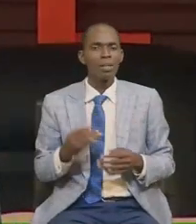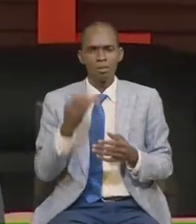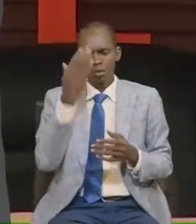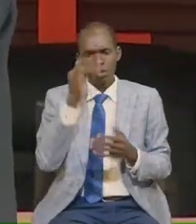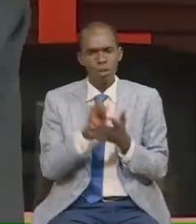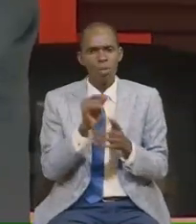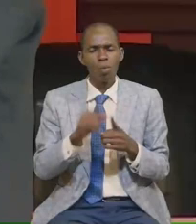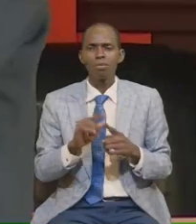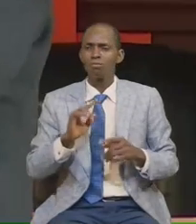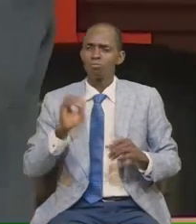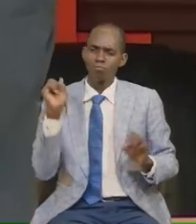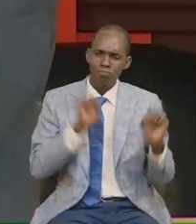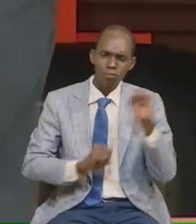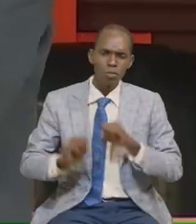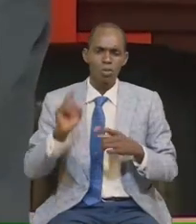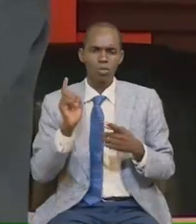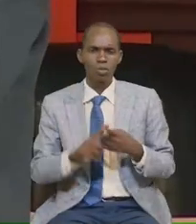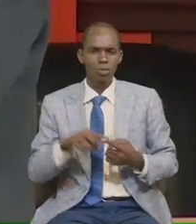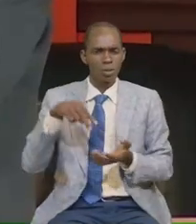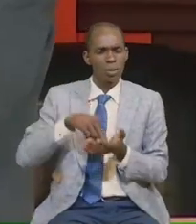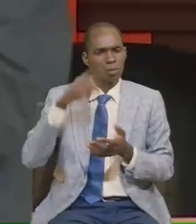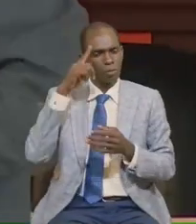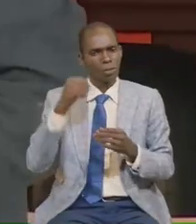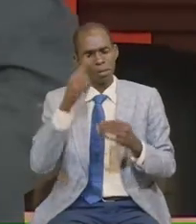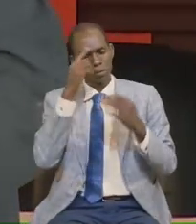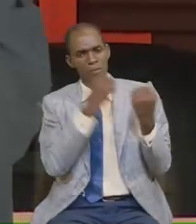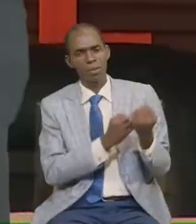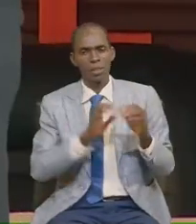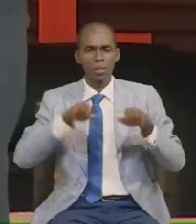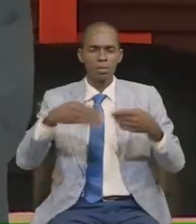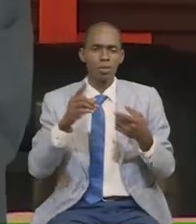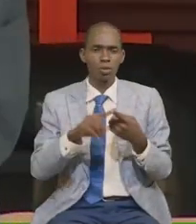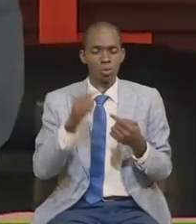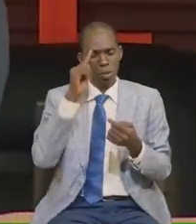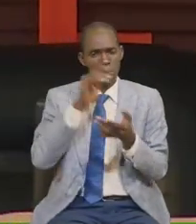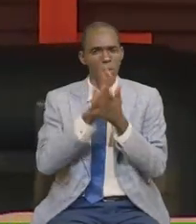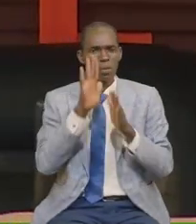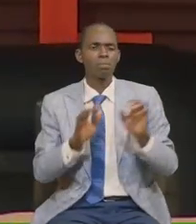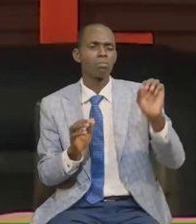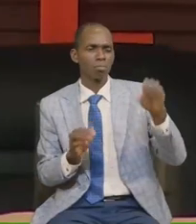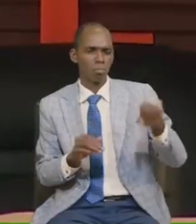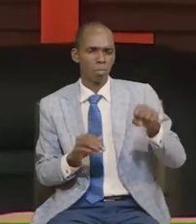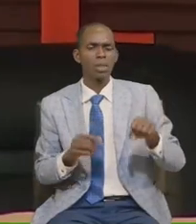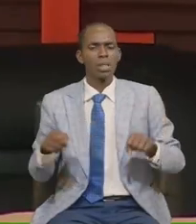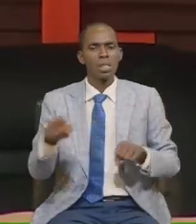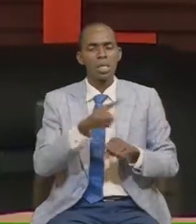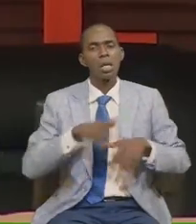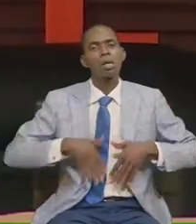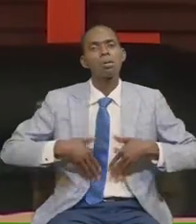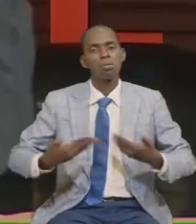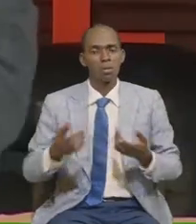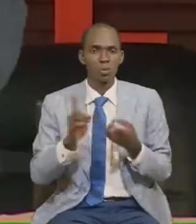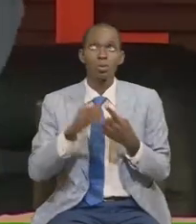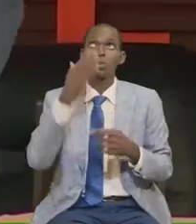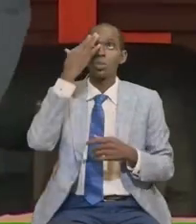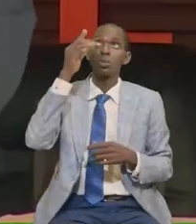été transmise au sein une fois pour toutes? Ils disent oui, ils professent, font profession de connaître Dieu.